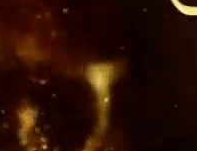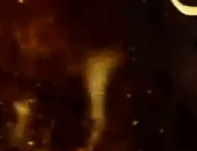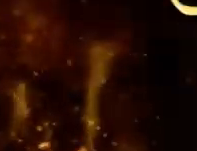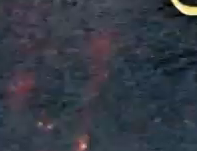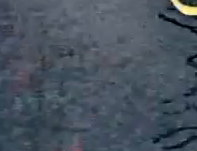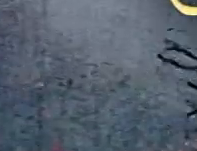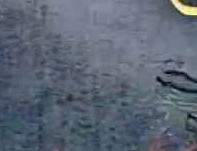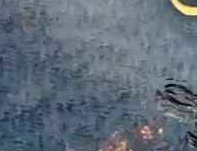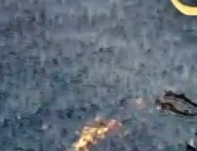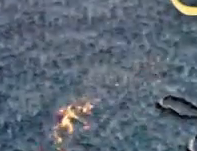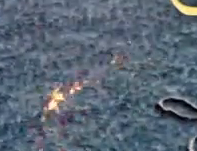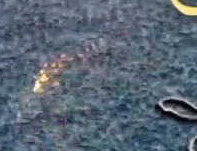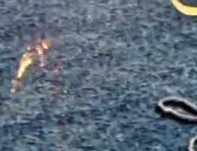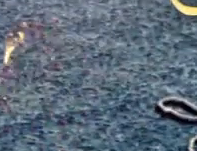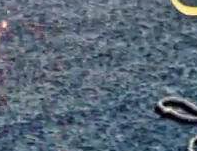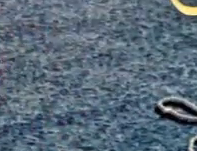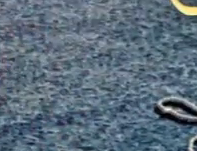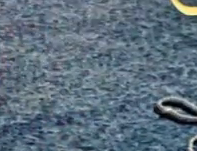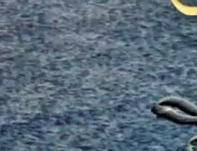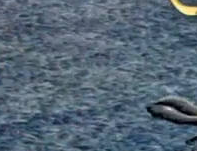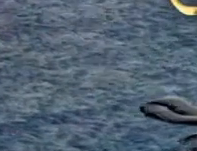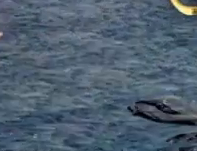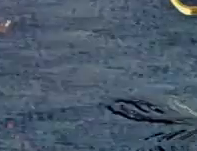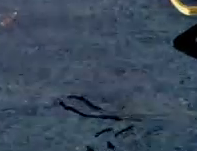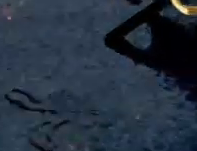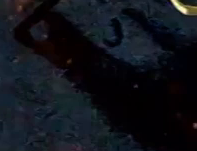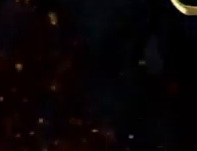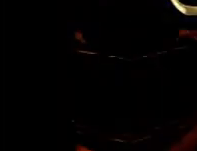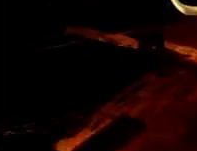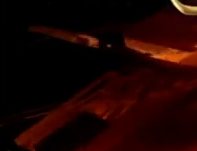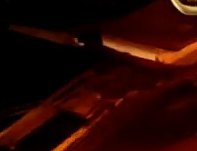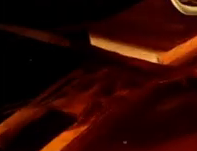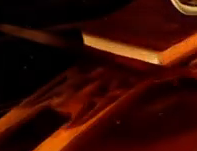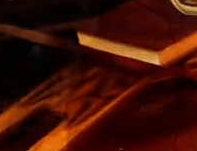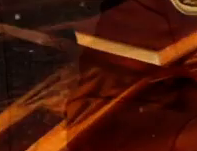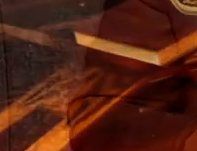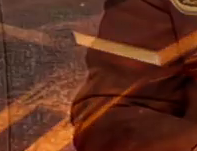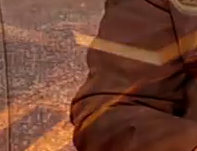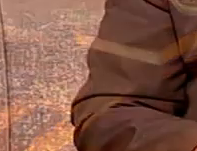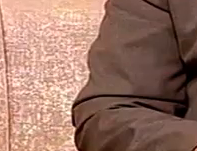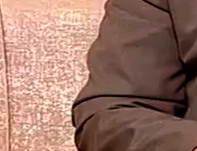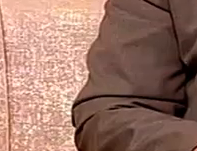الله، هلا سألوا إذا لم يعلموا.